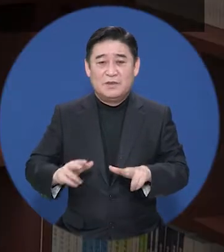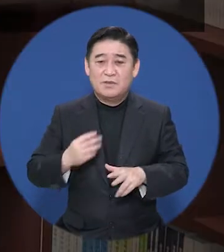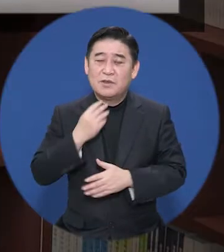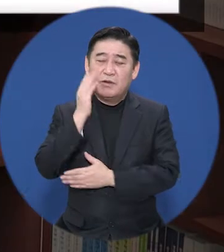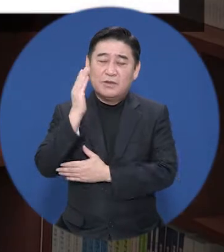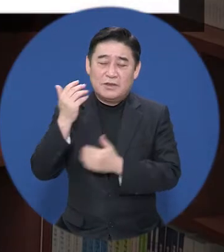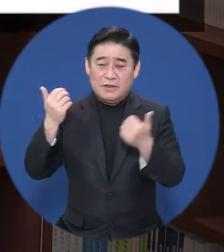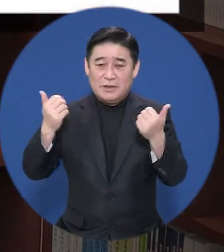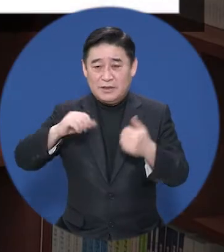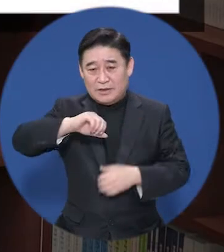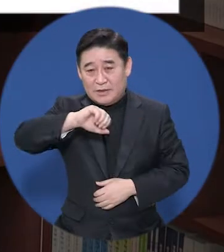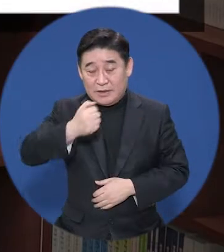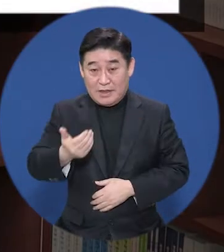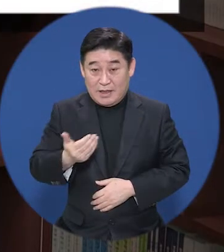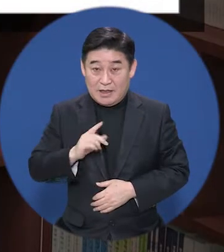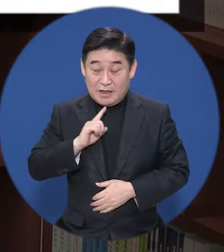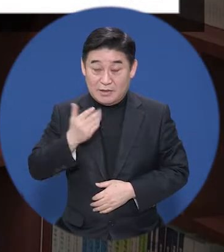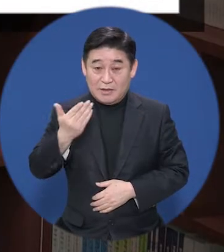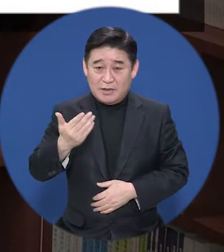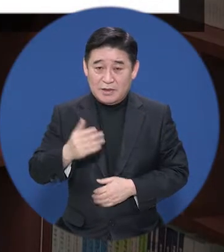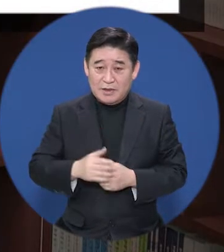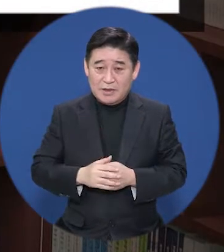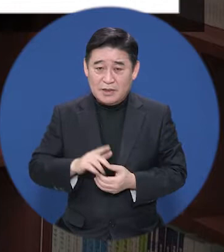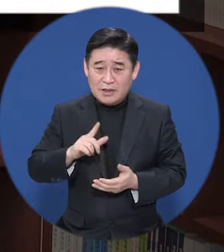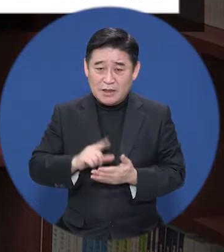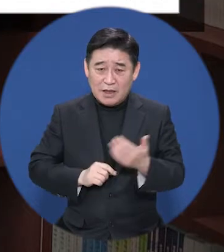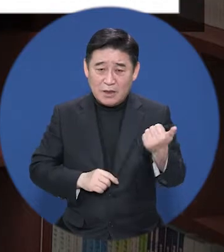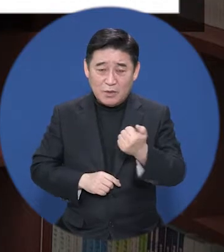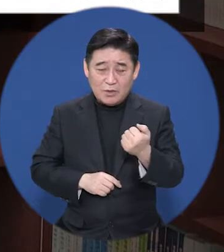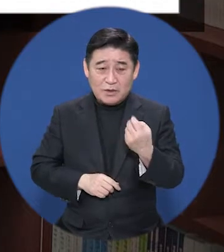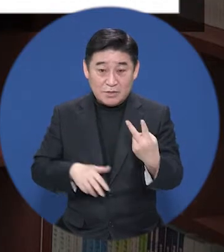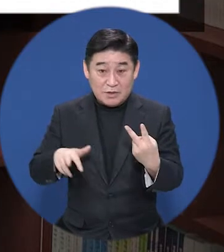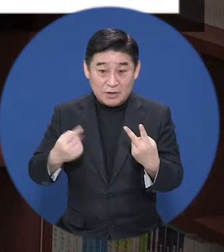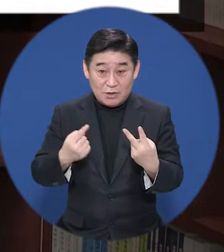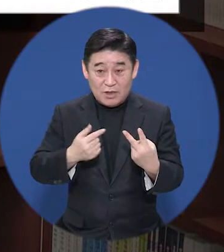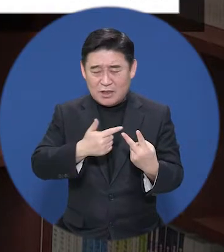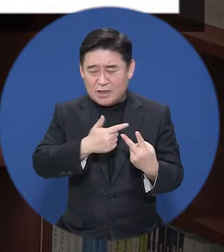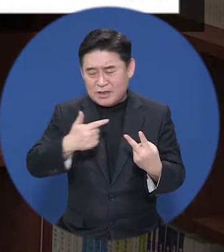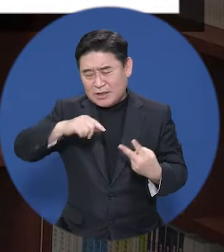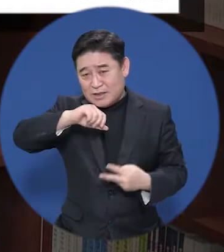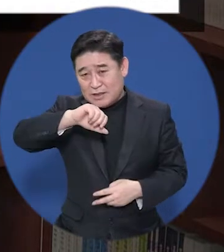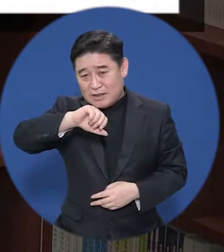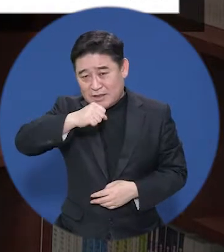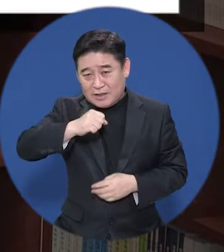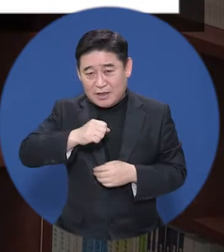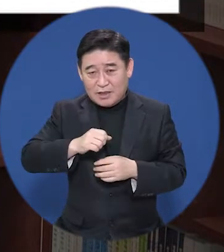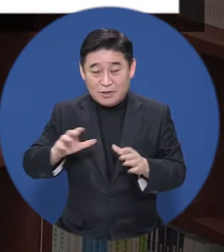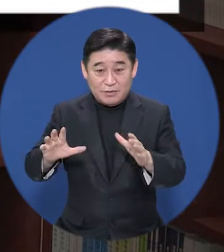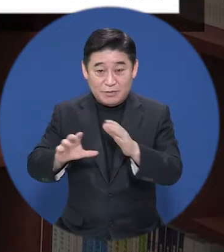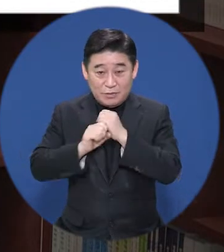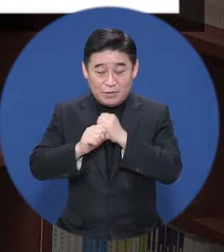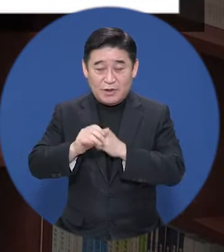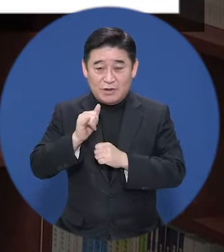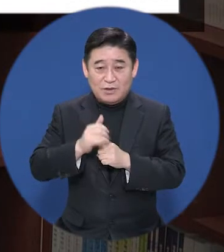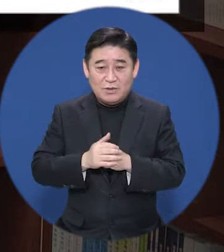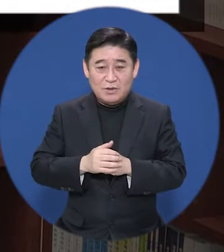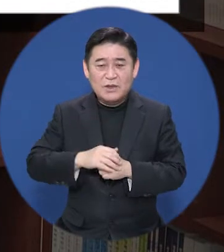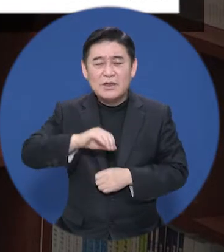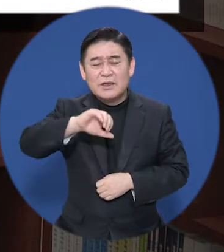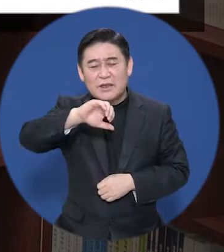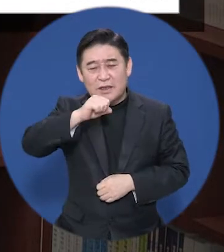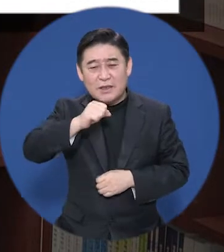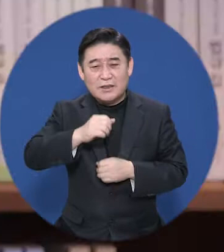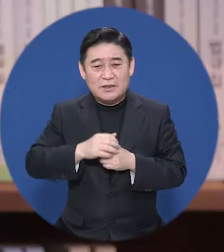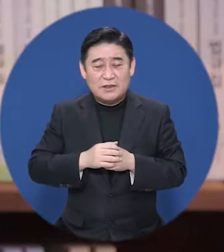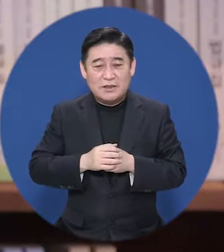서울시 예산이 아까 좀 전에 말씀드린 네. 대로 약 한 52조라는 큰 예산을 예산이네요. 이제 네. 그 총괄하고 있었고 또 그 예산이